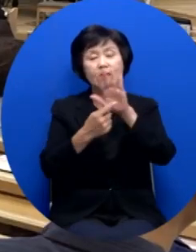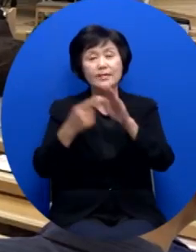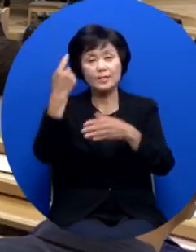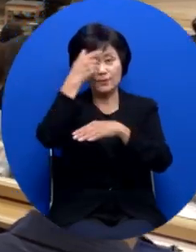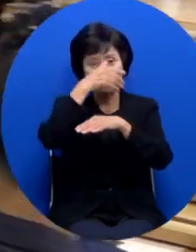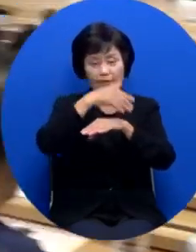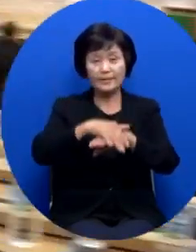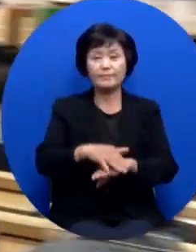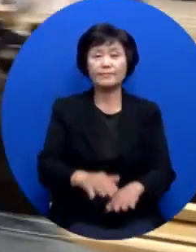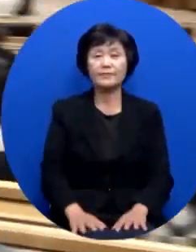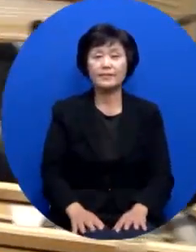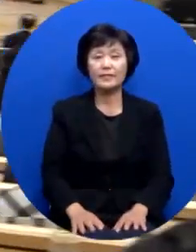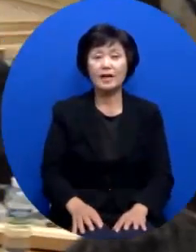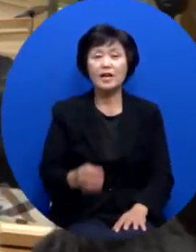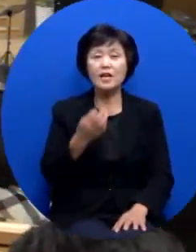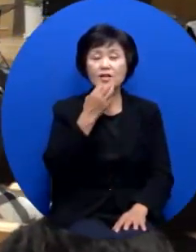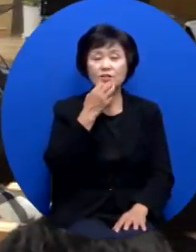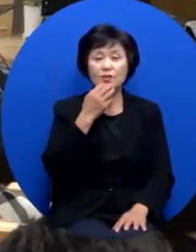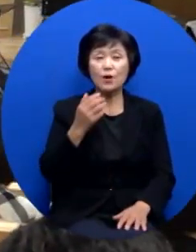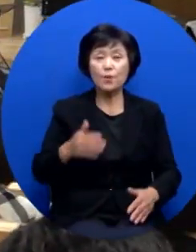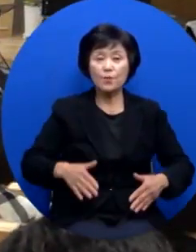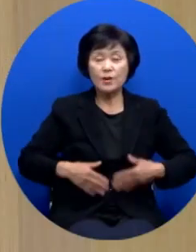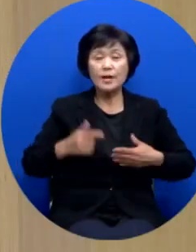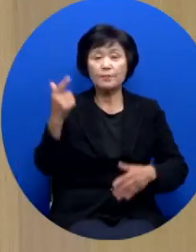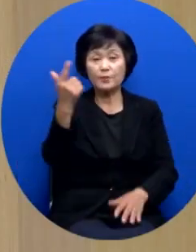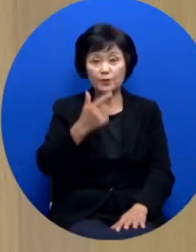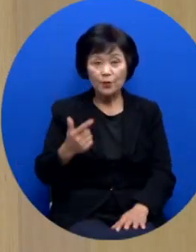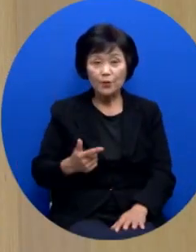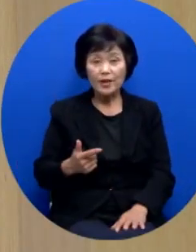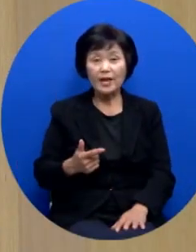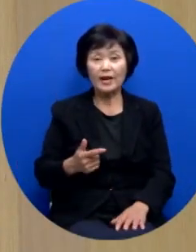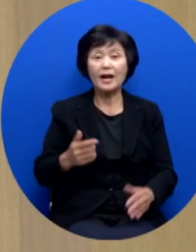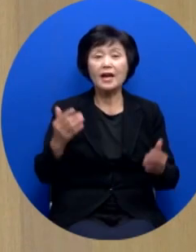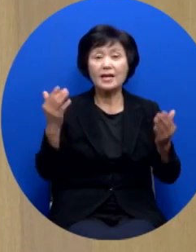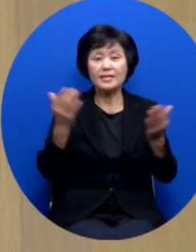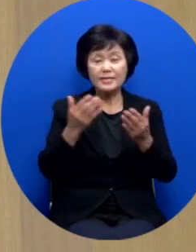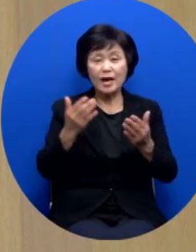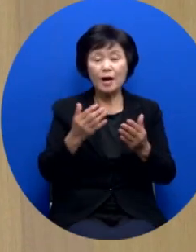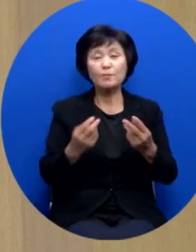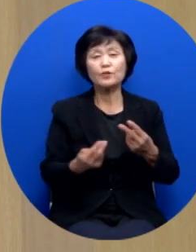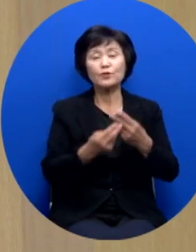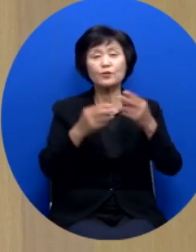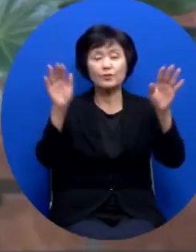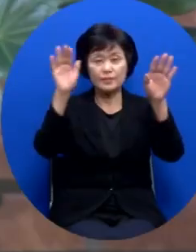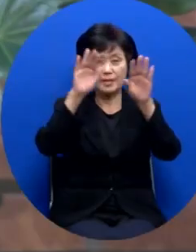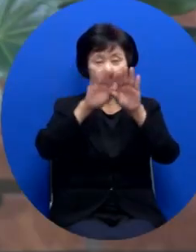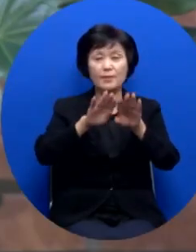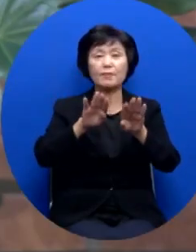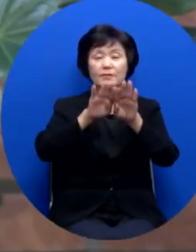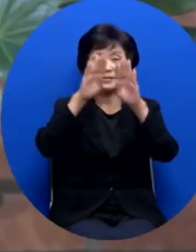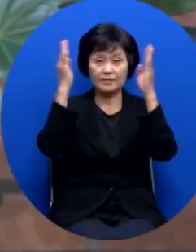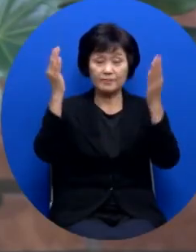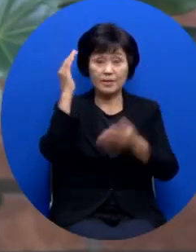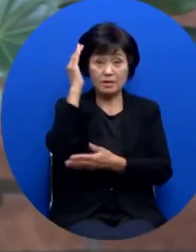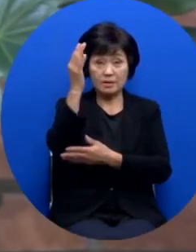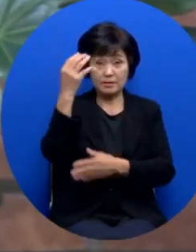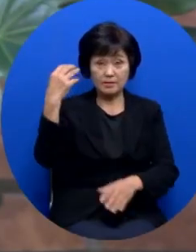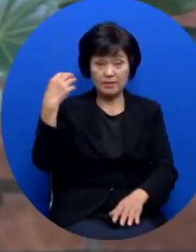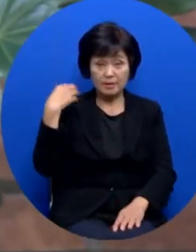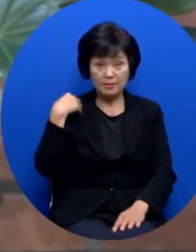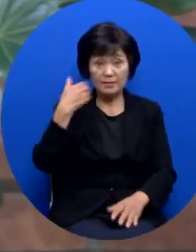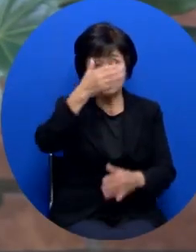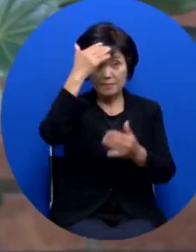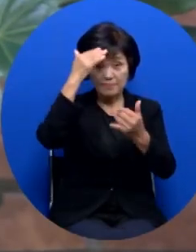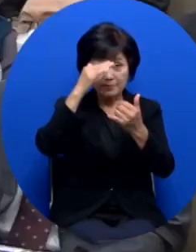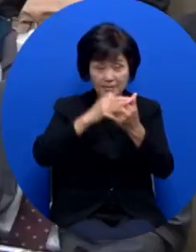내장통합 서울 남로회가 교사와 항존직 직분자를 위한 사명충전의밤 세미나를 개최했습니다. 강사로 나선 다음세대